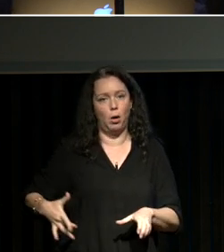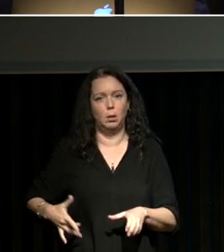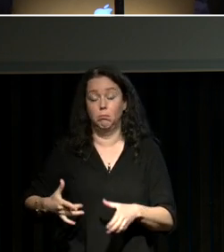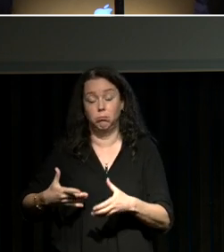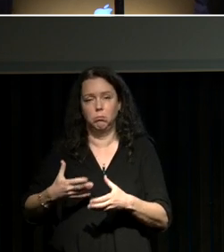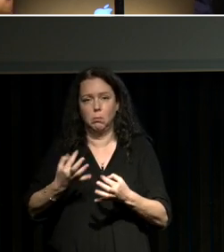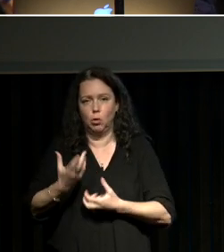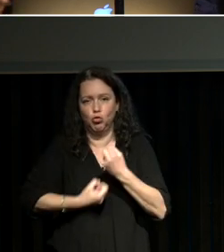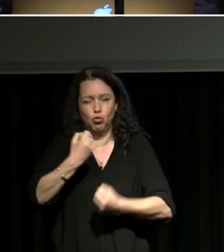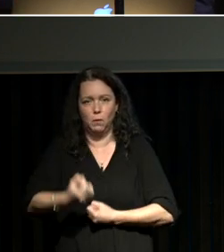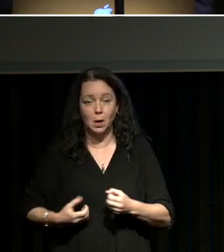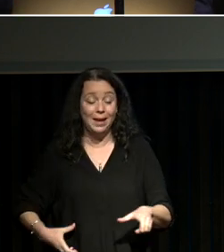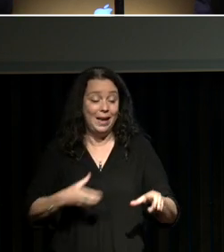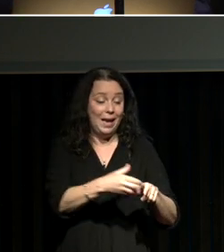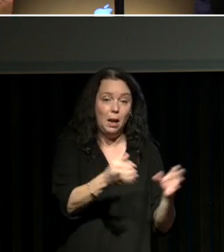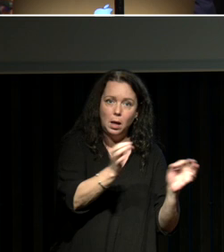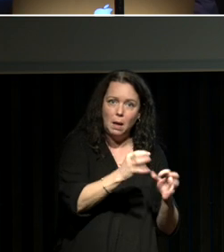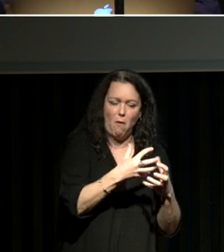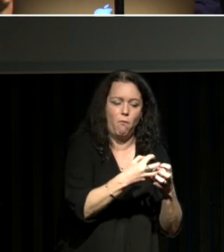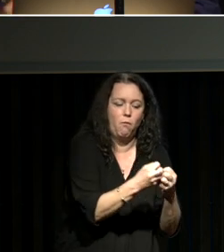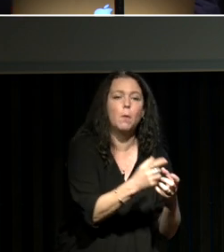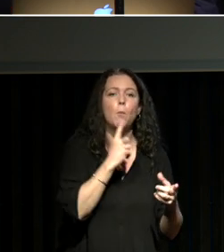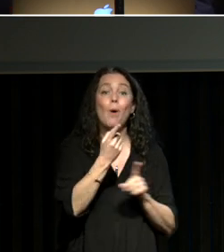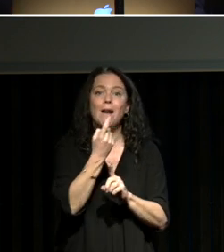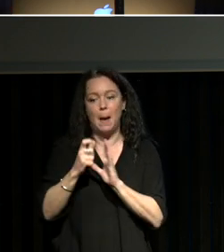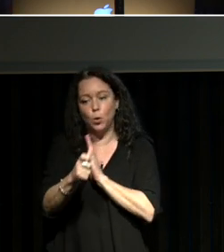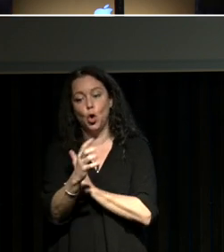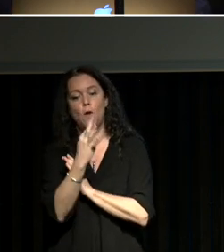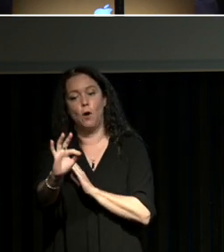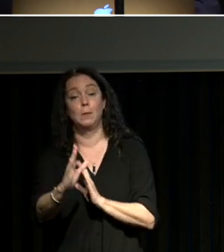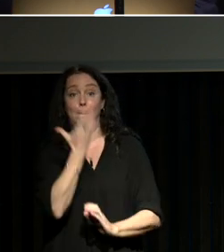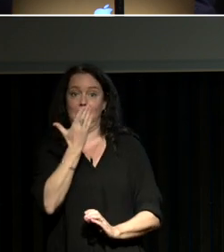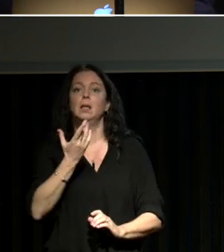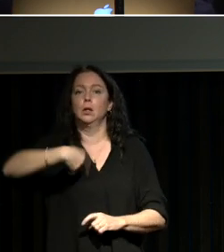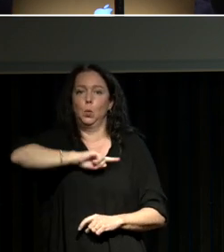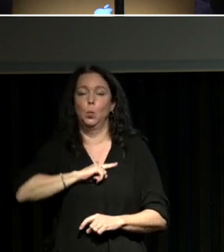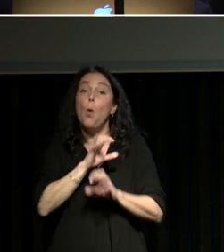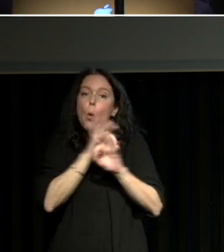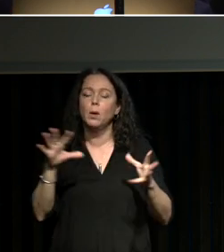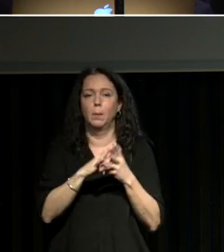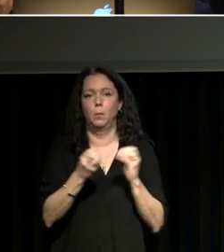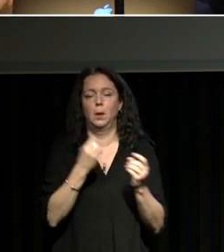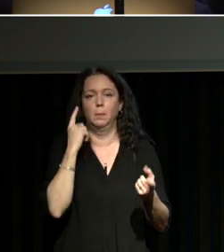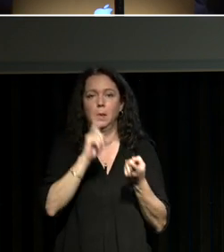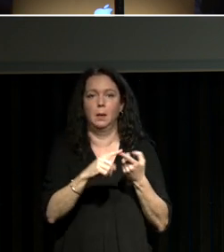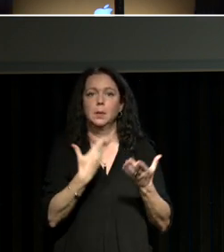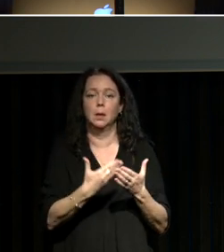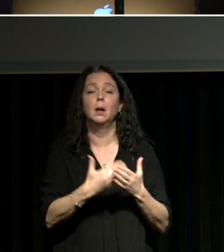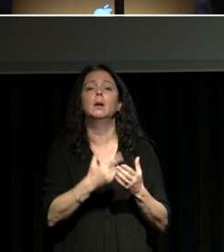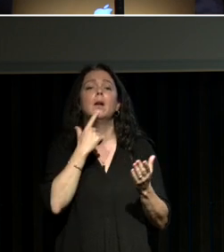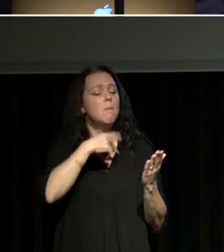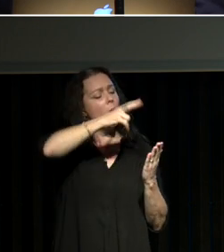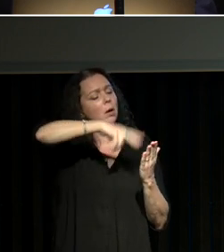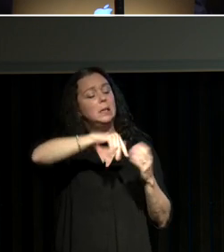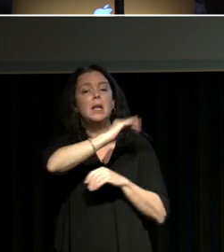n'y a pas de nécrose de voie biliaire, du fait du protocole français. Il n'y a aucun cas sur toutes les greffes hépatiques qu'on a fait. Alors que normalement, dans